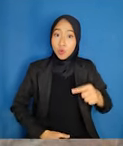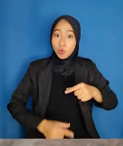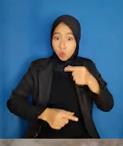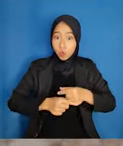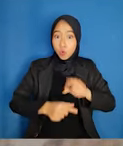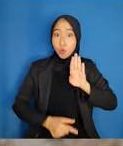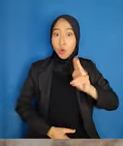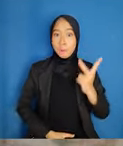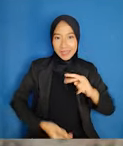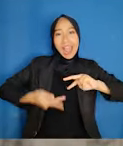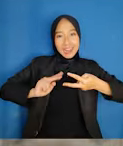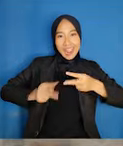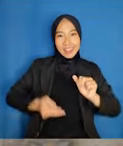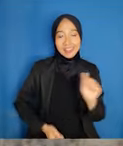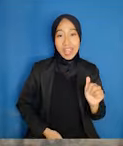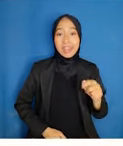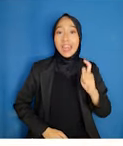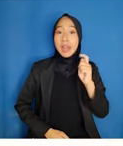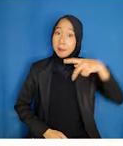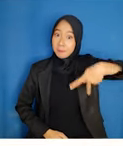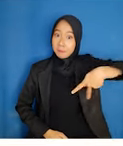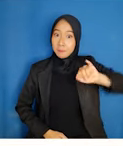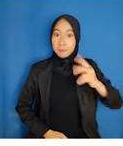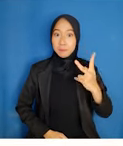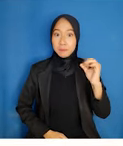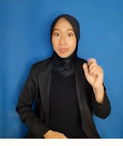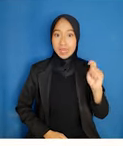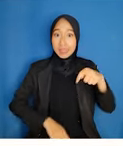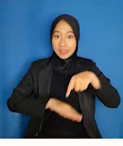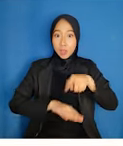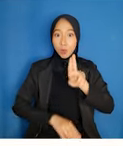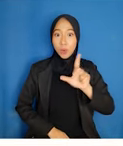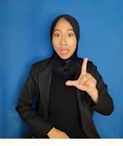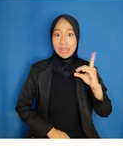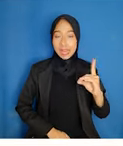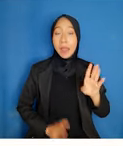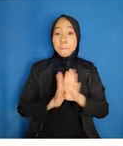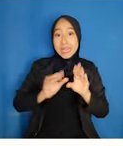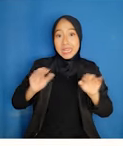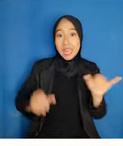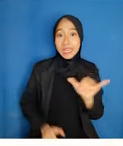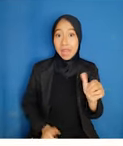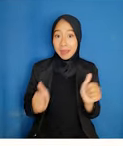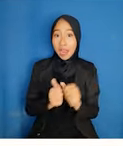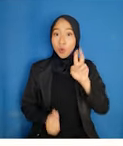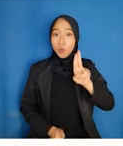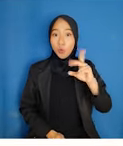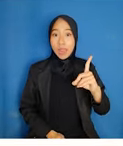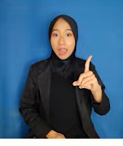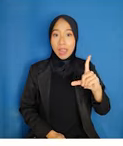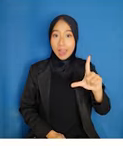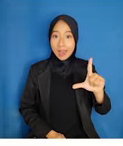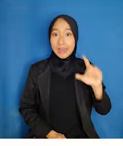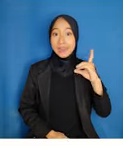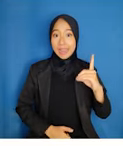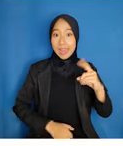piket di ULD tersebut. Kerjasama baik itu dengan ULD yang ada di Kota Padang contohnya, kemudian kami bekerja